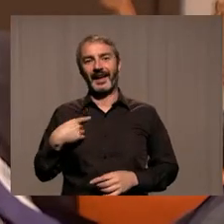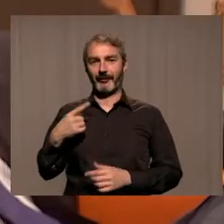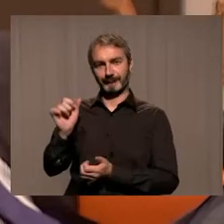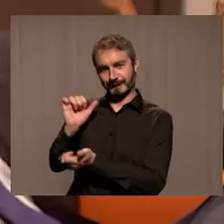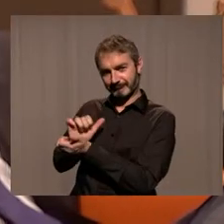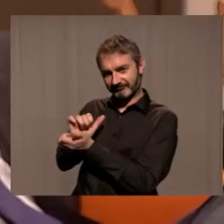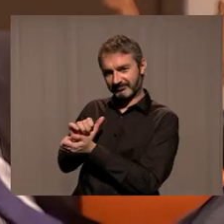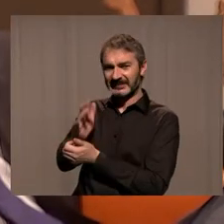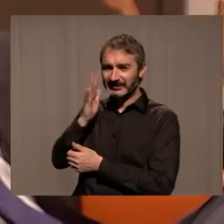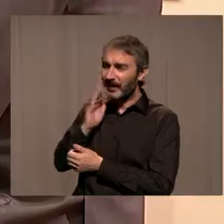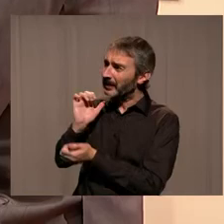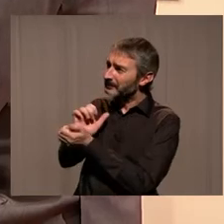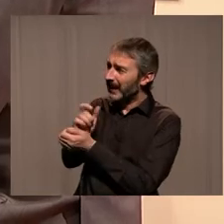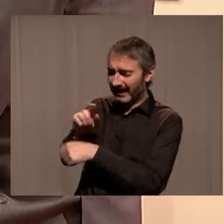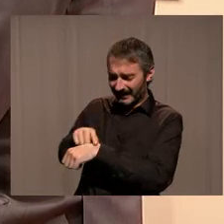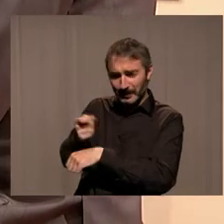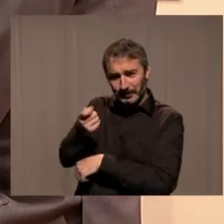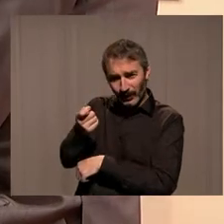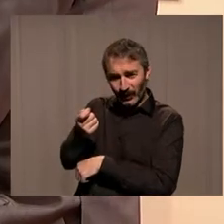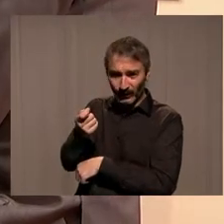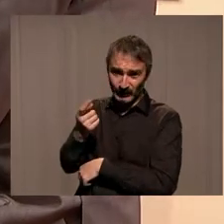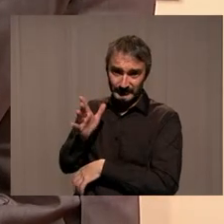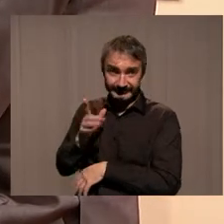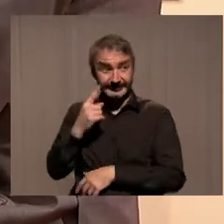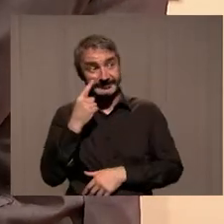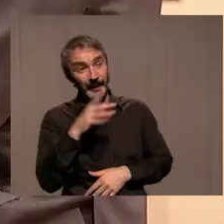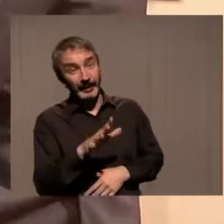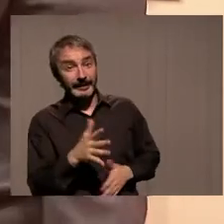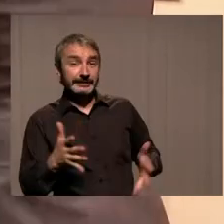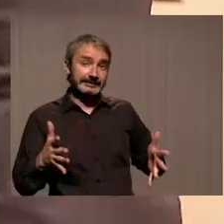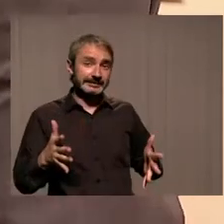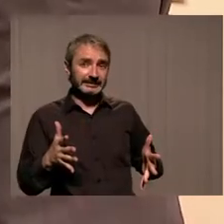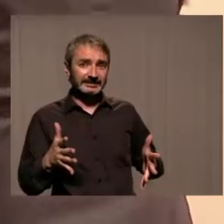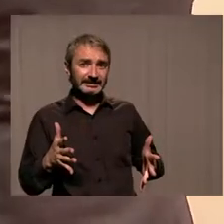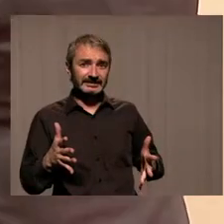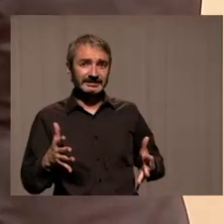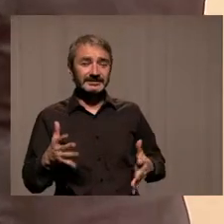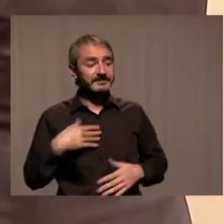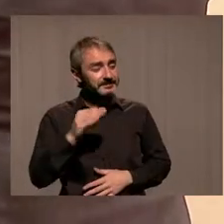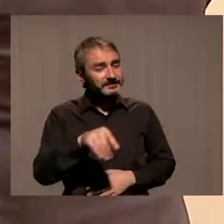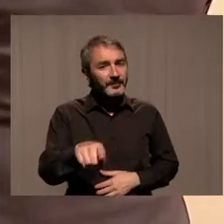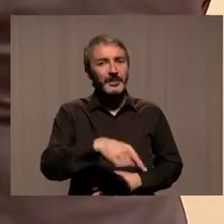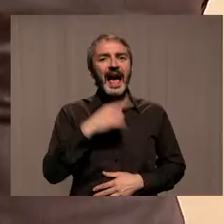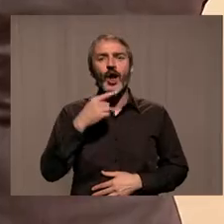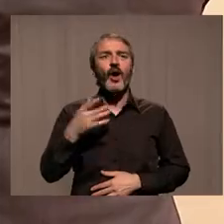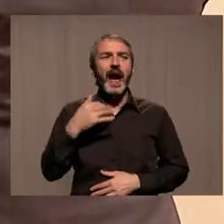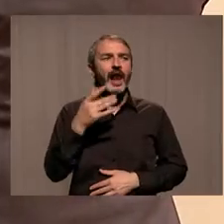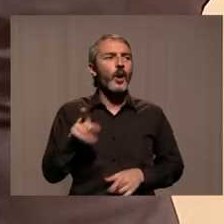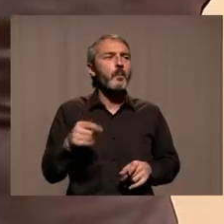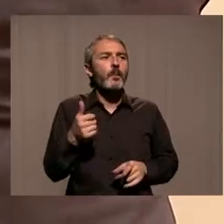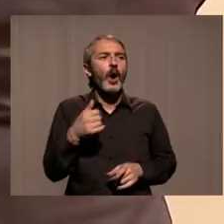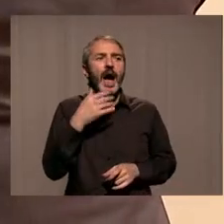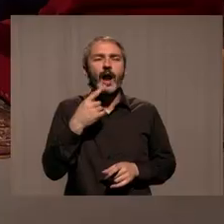que li donem uns minuts de marge, potser, a la Mònica. Doncs sí, a veure, no sé. Nois, podem amenitzar això amb uns... Marge, volem